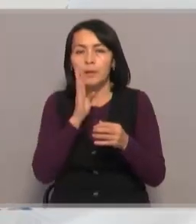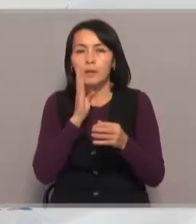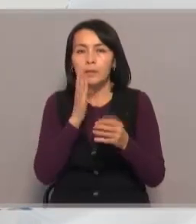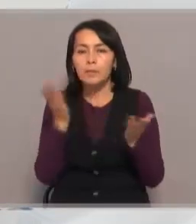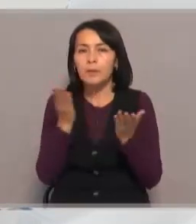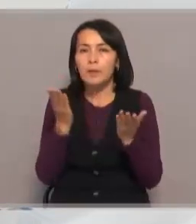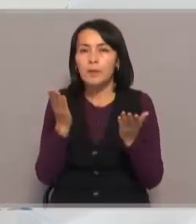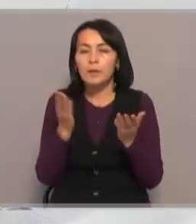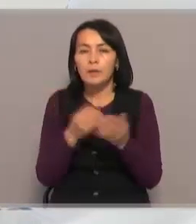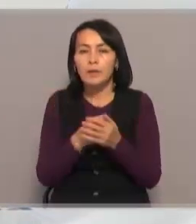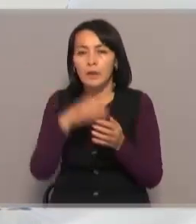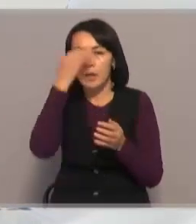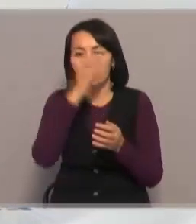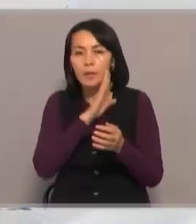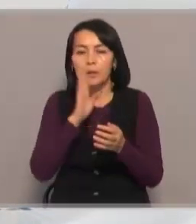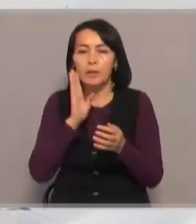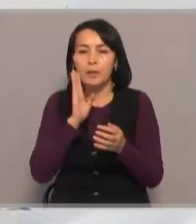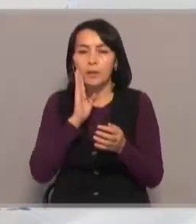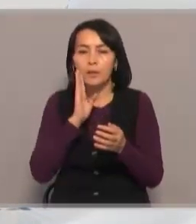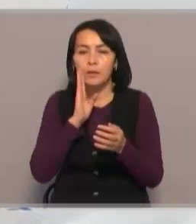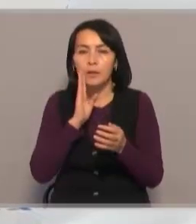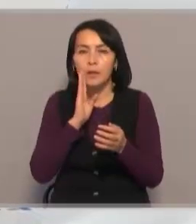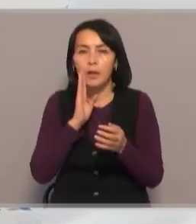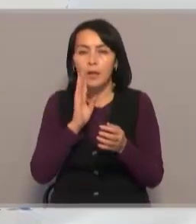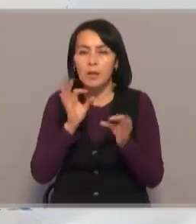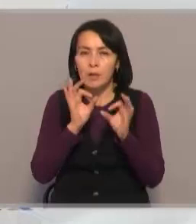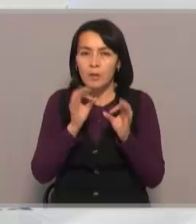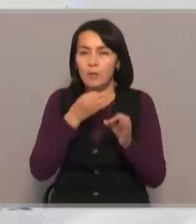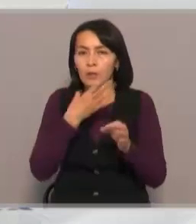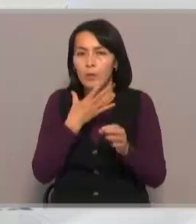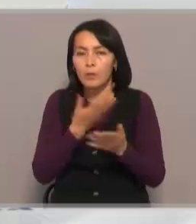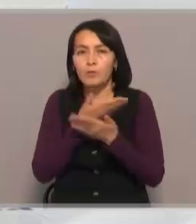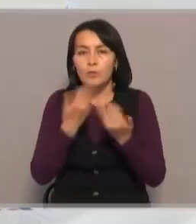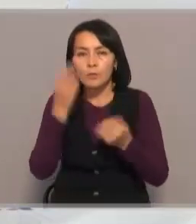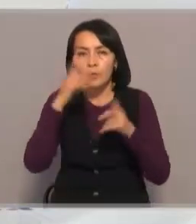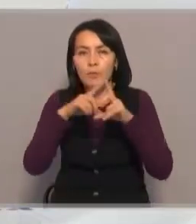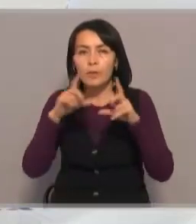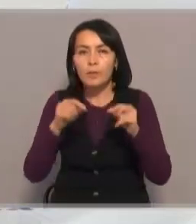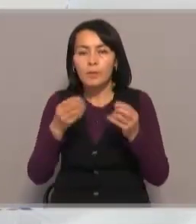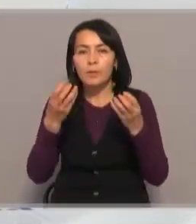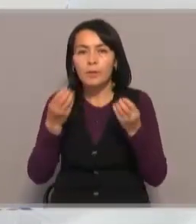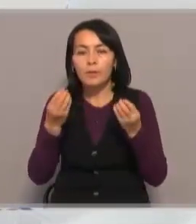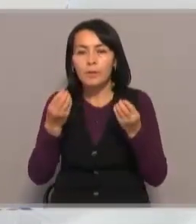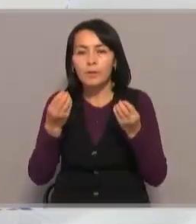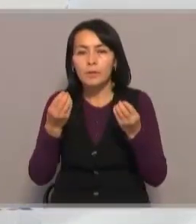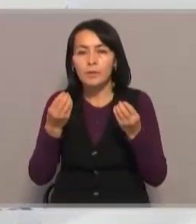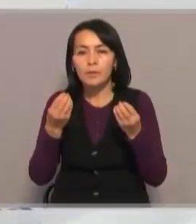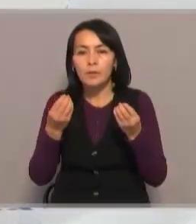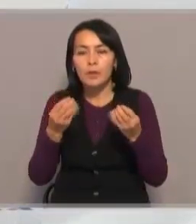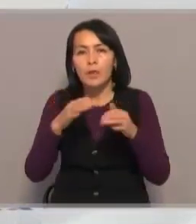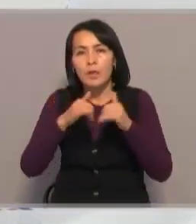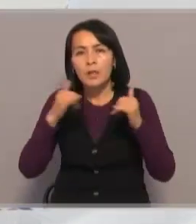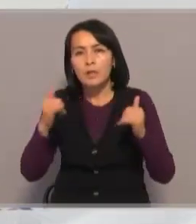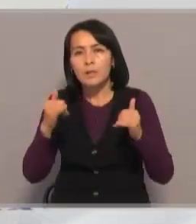қандай? NPS дейміз, ата-аналардың риза ма мектептің жұмысына, жоқ па, қаншалықты риза? Оснащение ИМТБ, цифровизация,